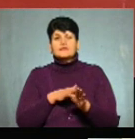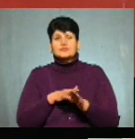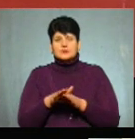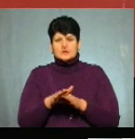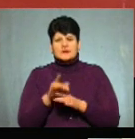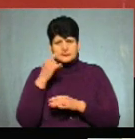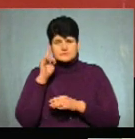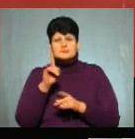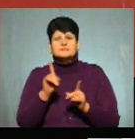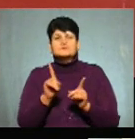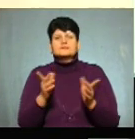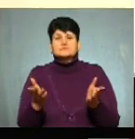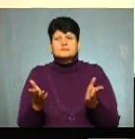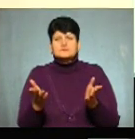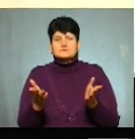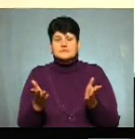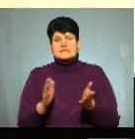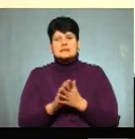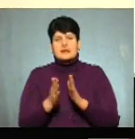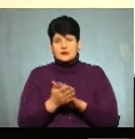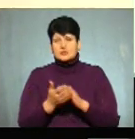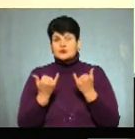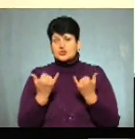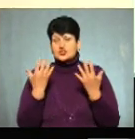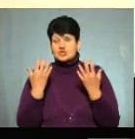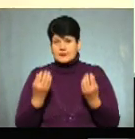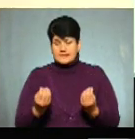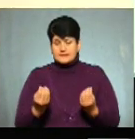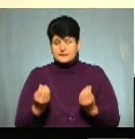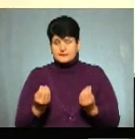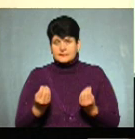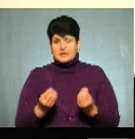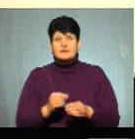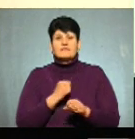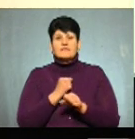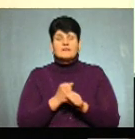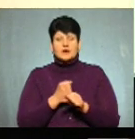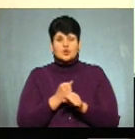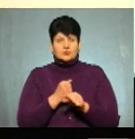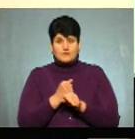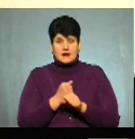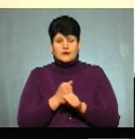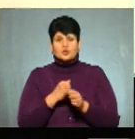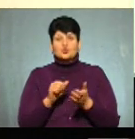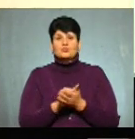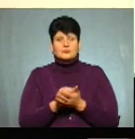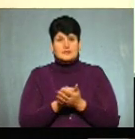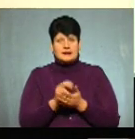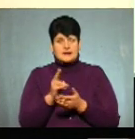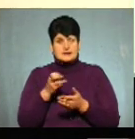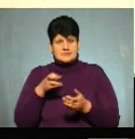щось відомо? Ну, станом на сьогоднішній день виготовляється проектно-кошторисна документація